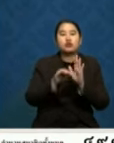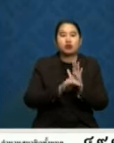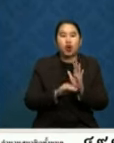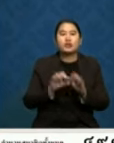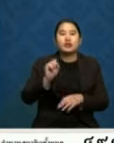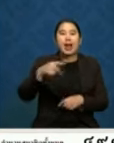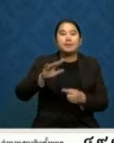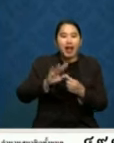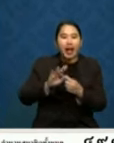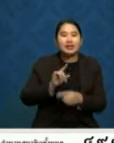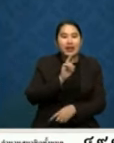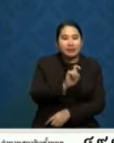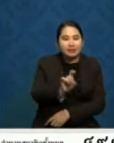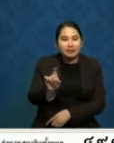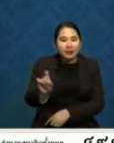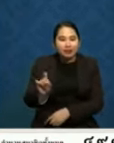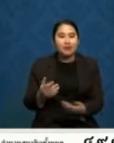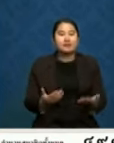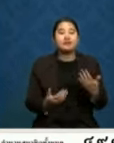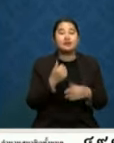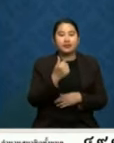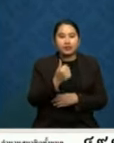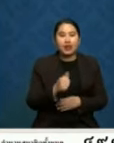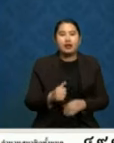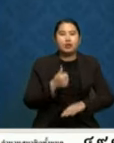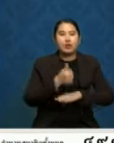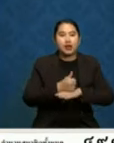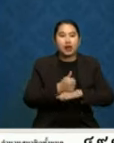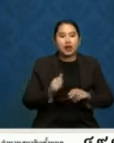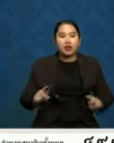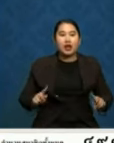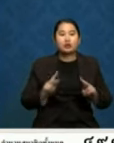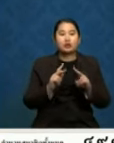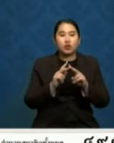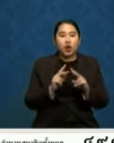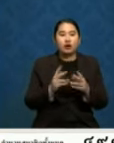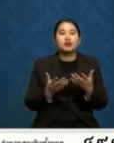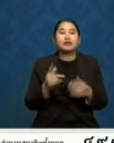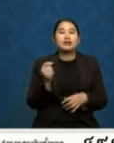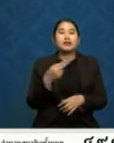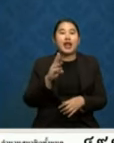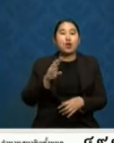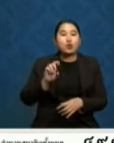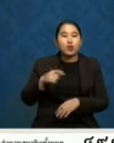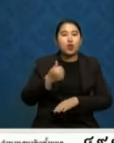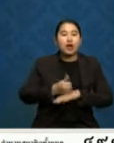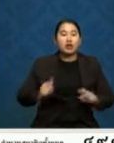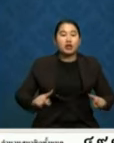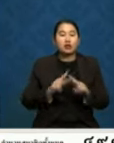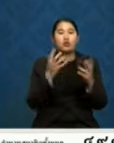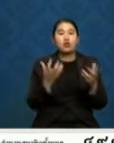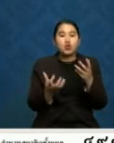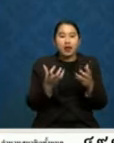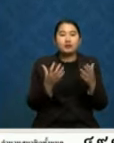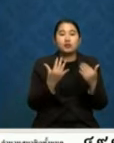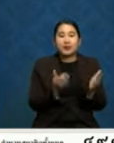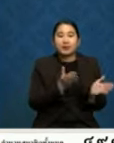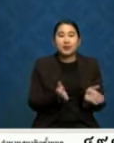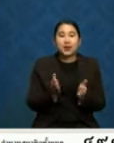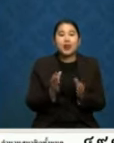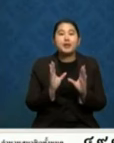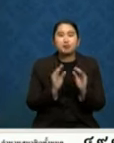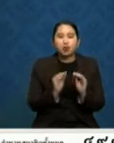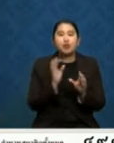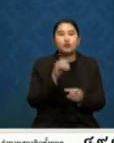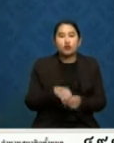ภาในการสอบถามนะครับท่านรัฐมนตรีทวีซึ่งเป็นรัฐมนตรียุติธรรมก็เข้ามาสู่สภานี้ทุกสัปดาห์ให้ท่